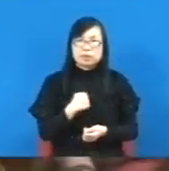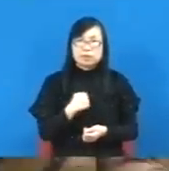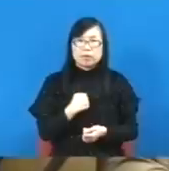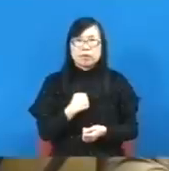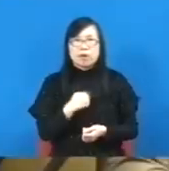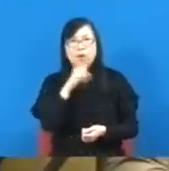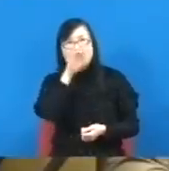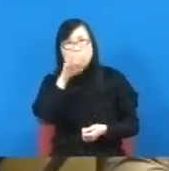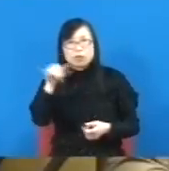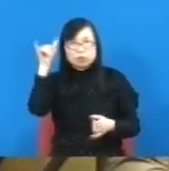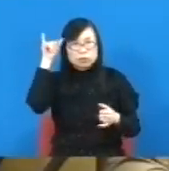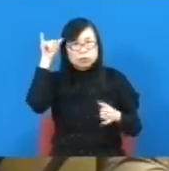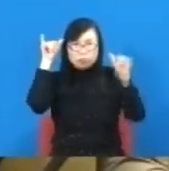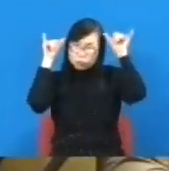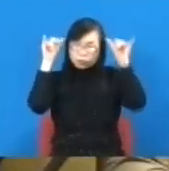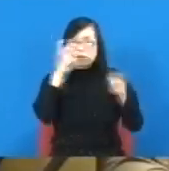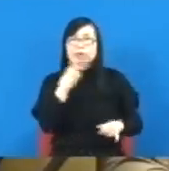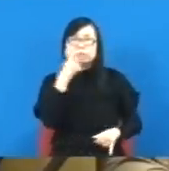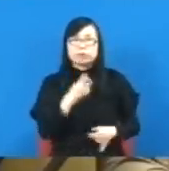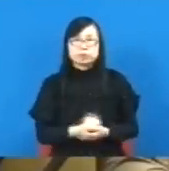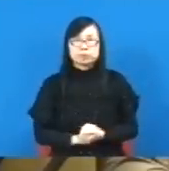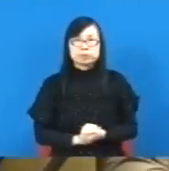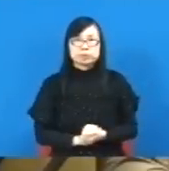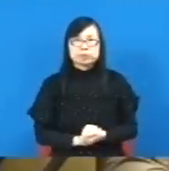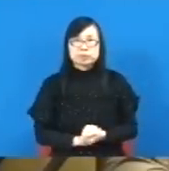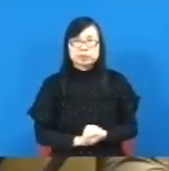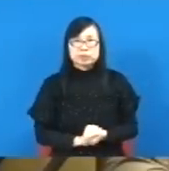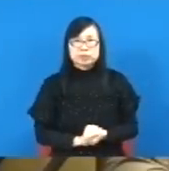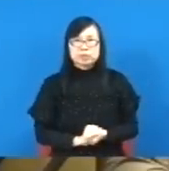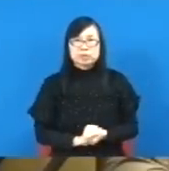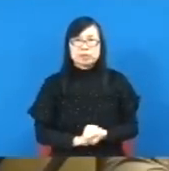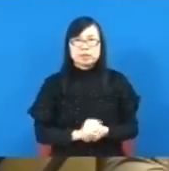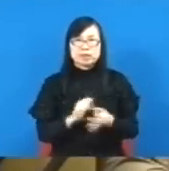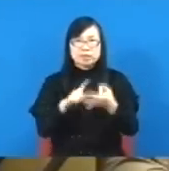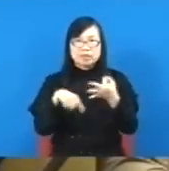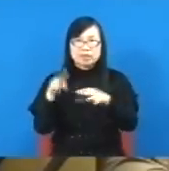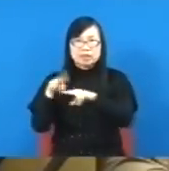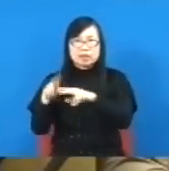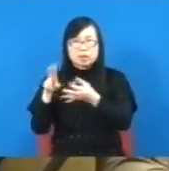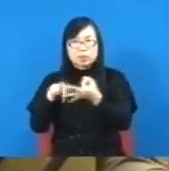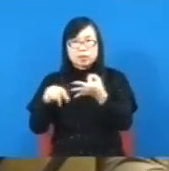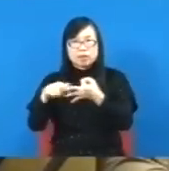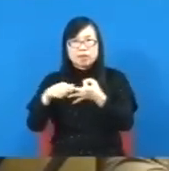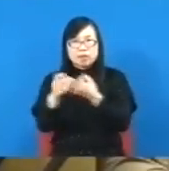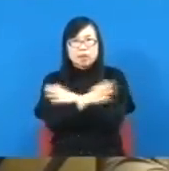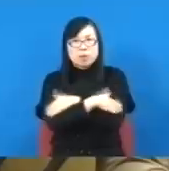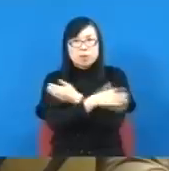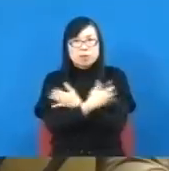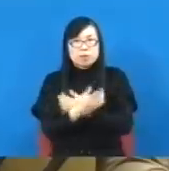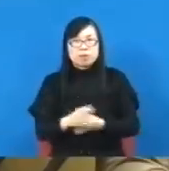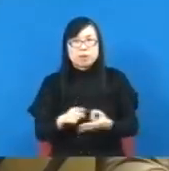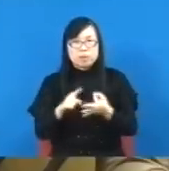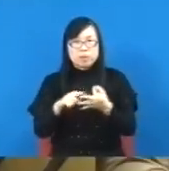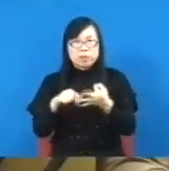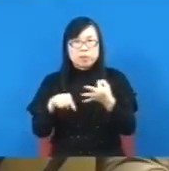那星還給他啫。呢個温家寶就係掉書包悶死他啊嘛。唔